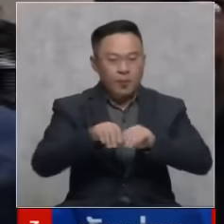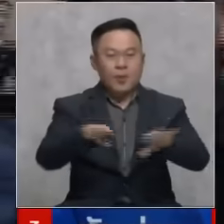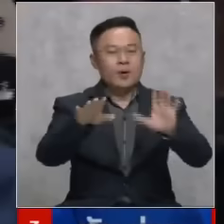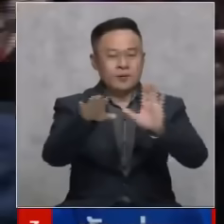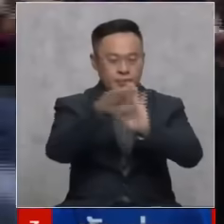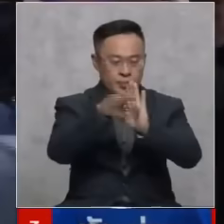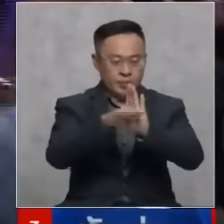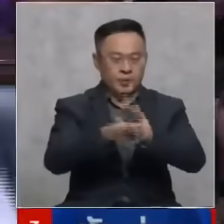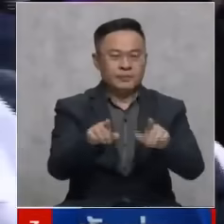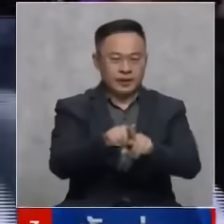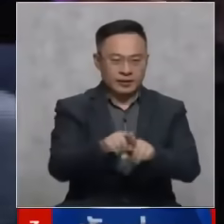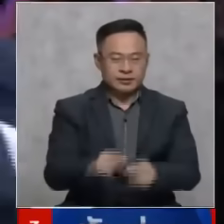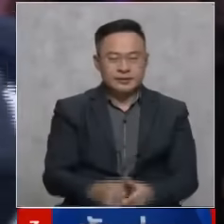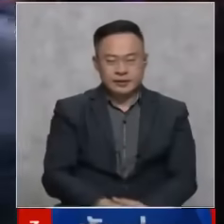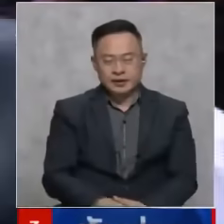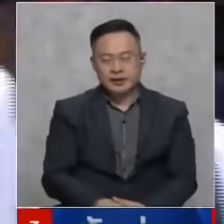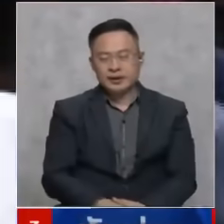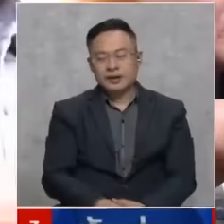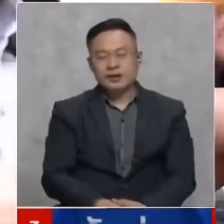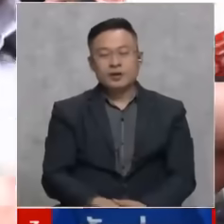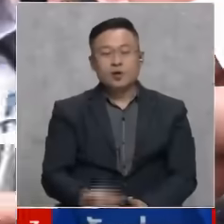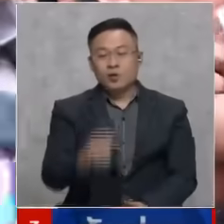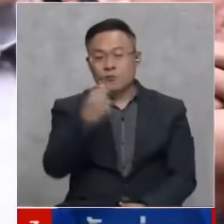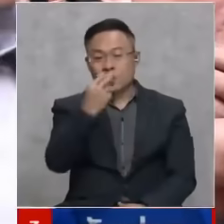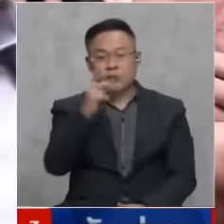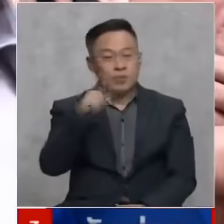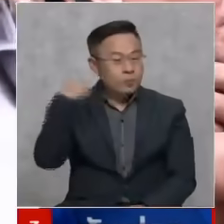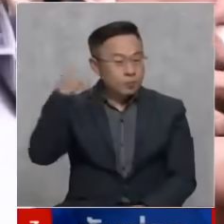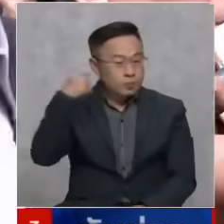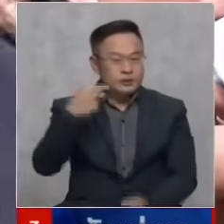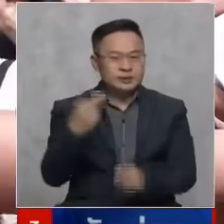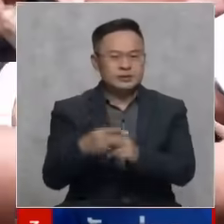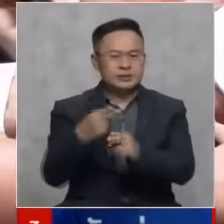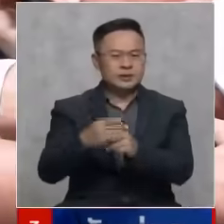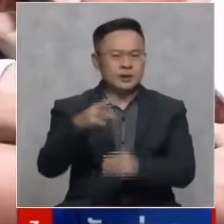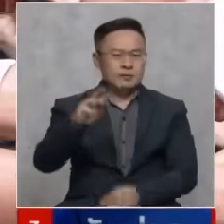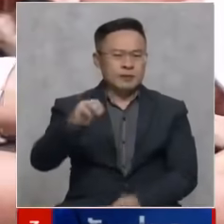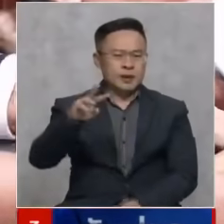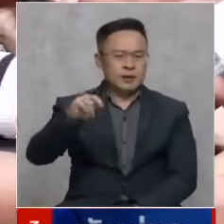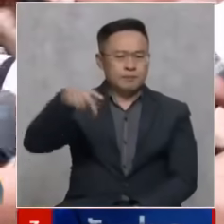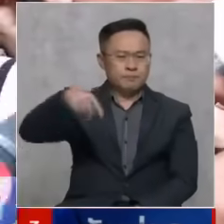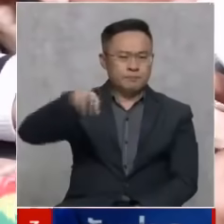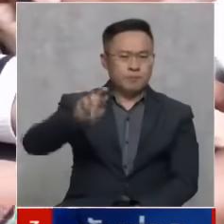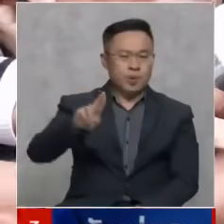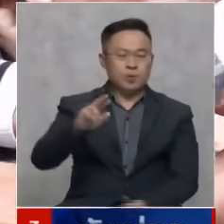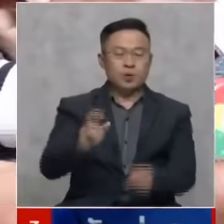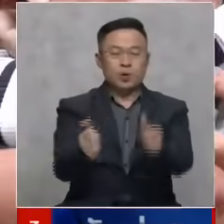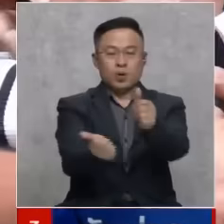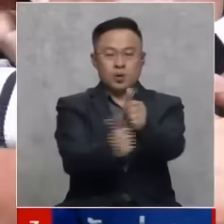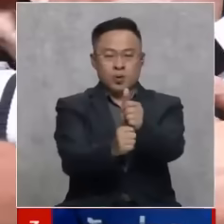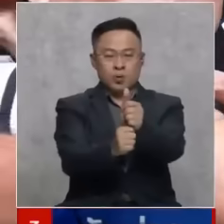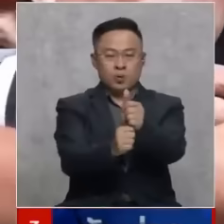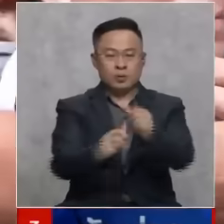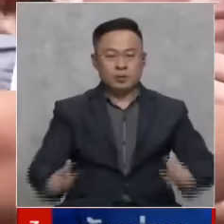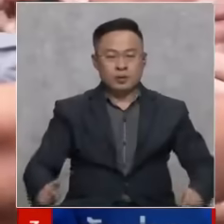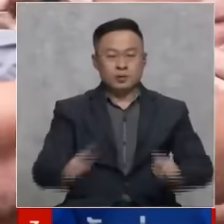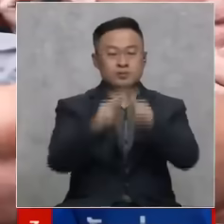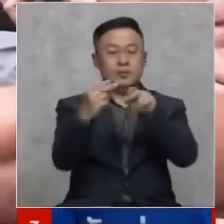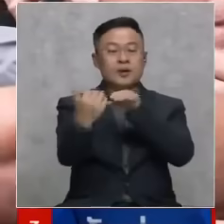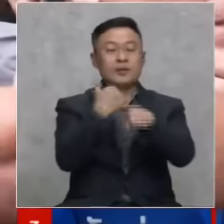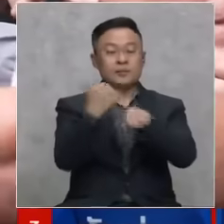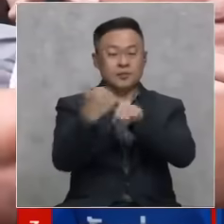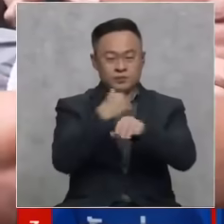านนี้กันบ้างสร้างความฮือฮาพอสมควรนะคะกำลังพูดถึงคุณมณพรเจริญศรีรัฐมนตรีช่วยว่าการกระทรวงคมนาคมนะคะ